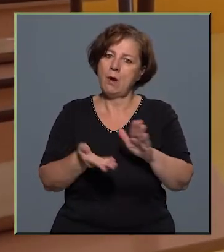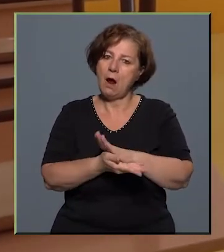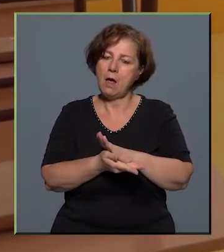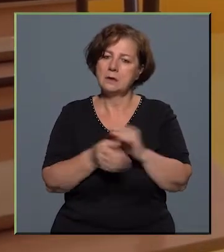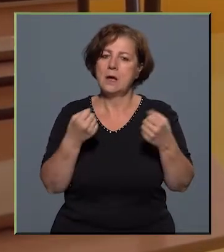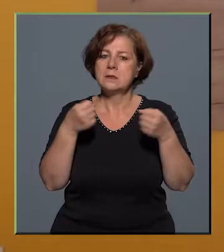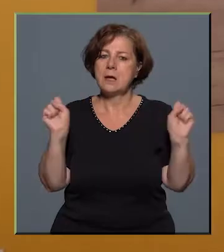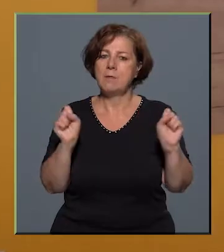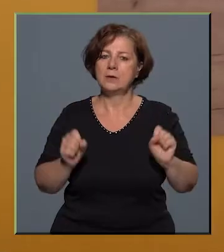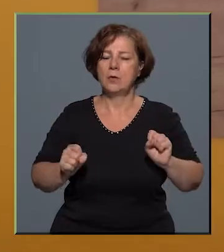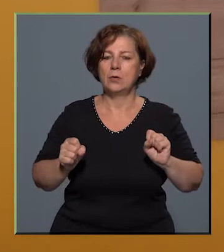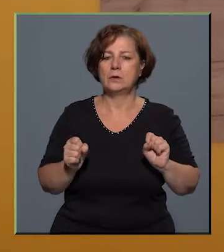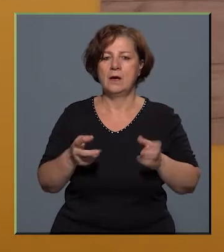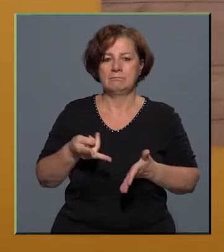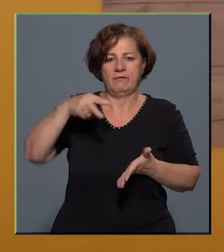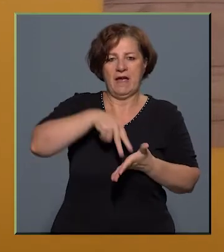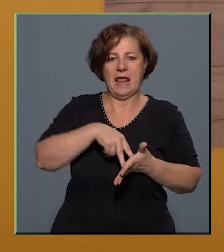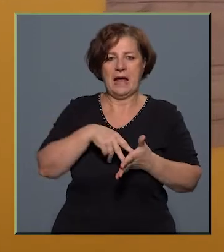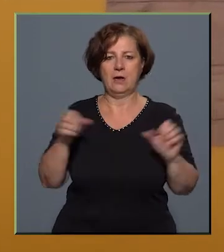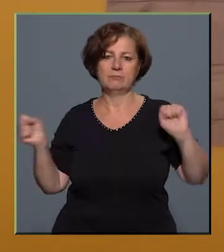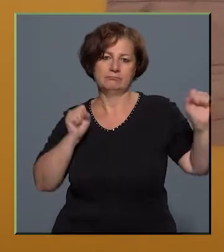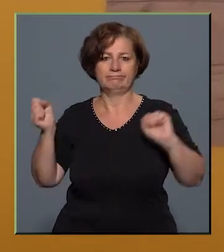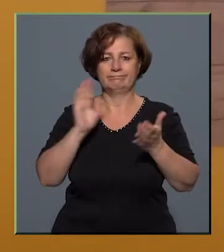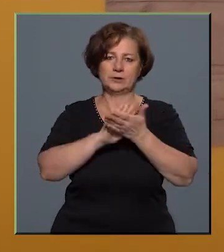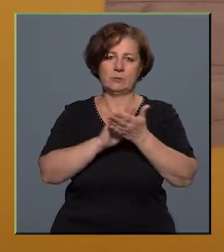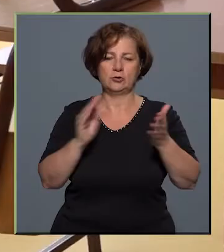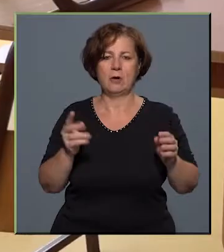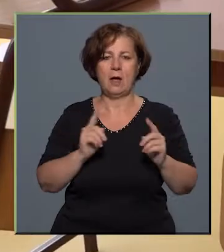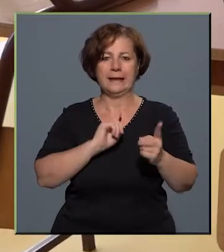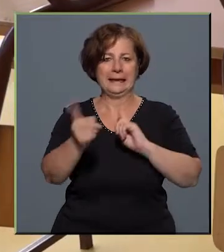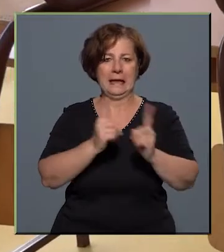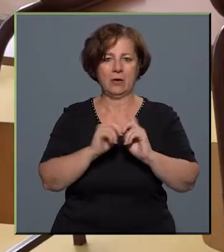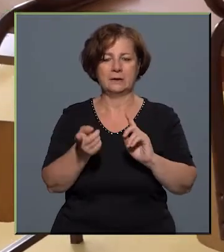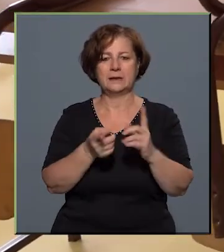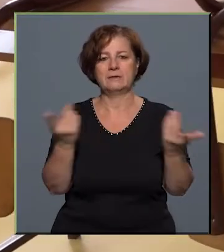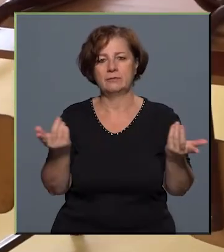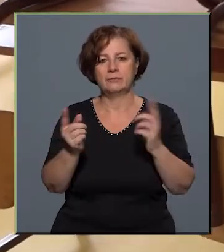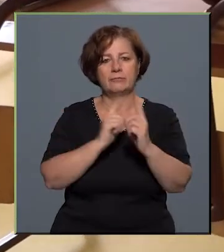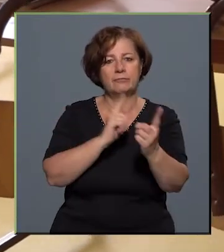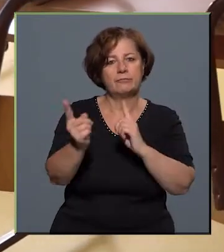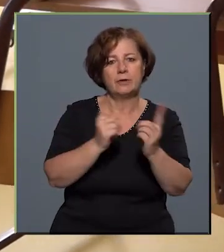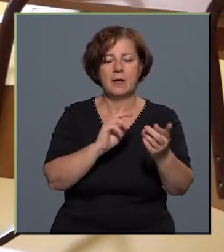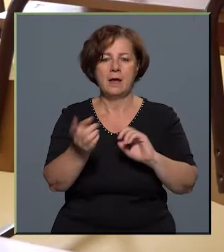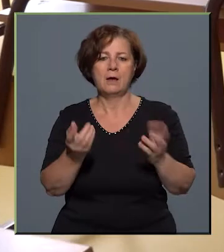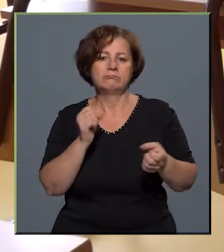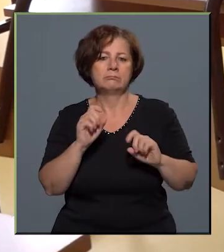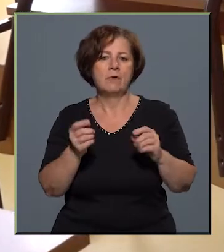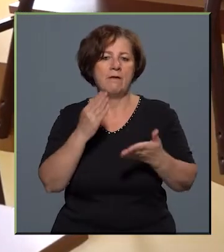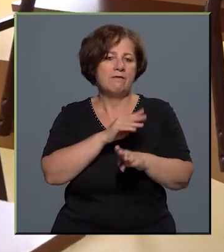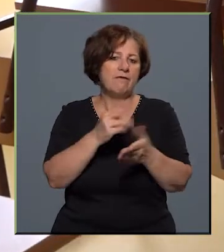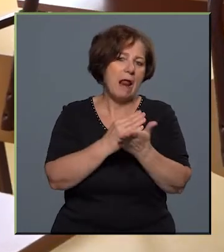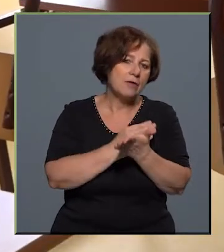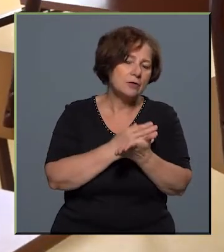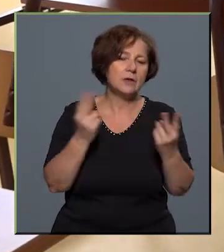szabadon fölállhatnak, mozoghatnak, tapsolhatnak, interaktív játékok vannak, és hát kihasználjuk a lehetőségeket,